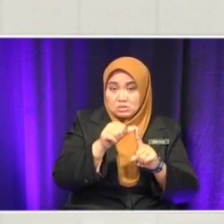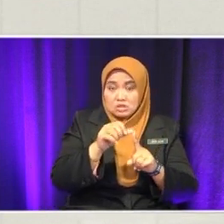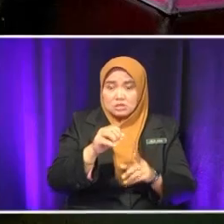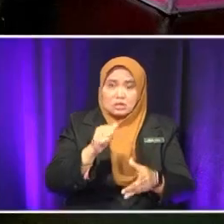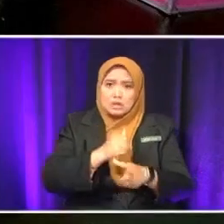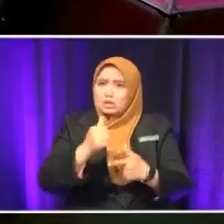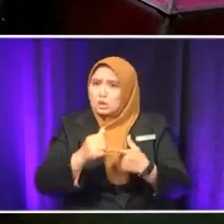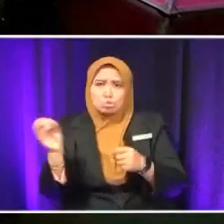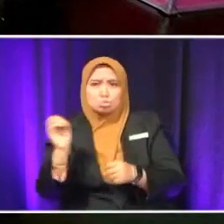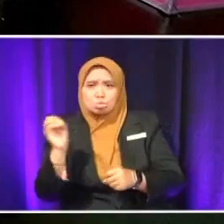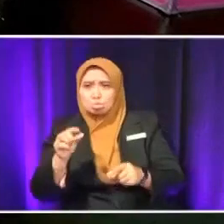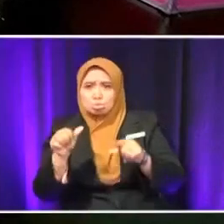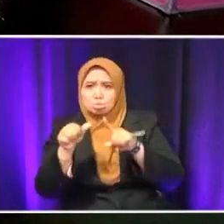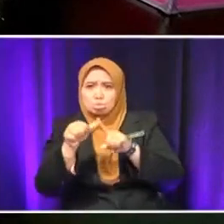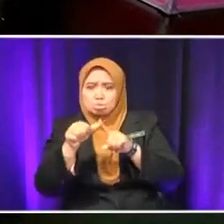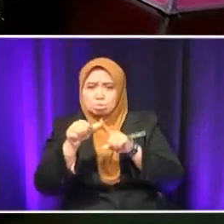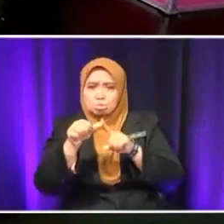Okey. Silakan Ayu.